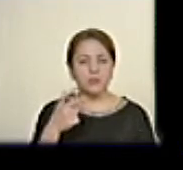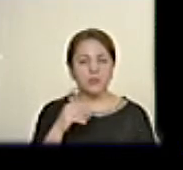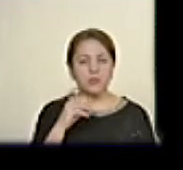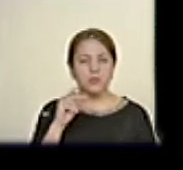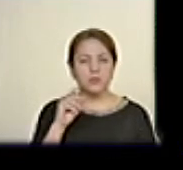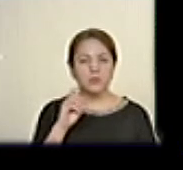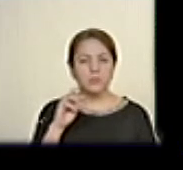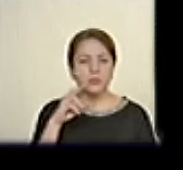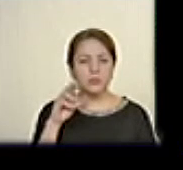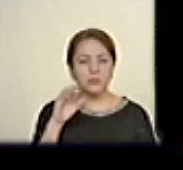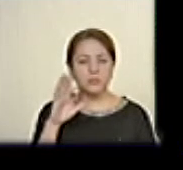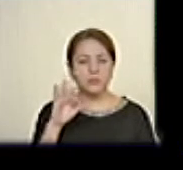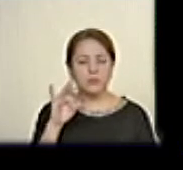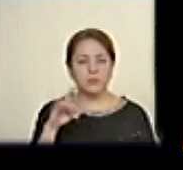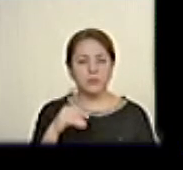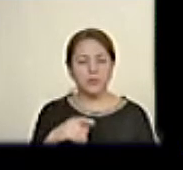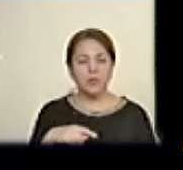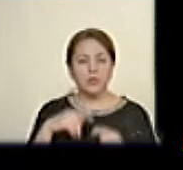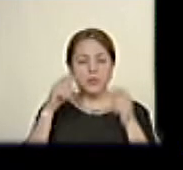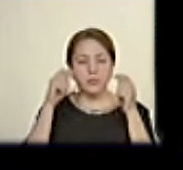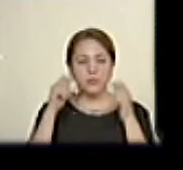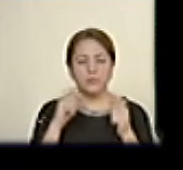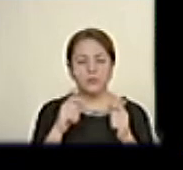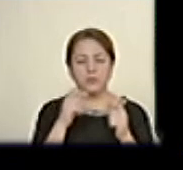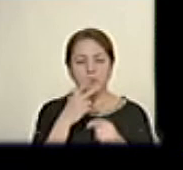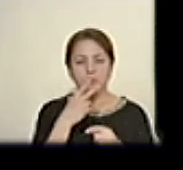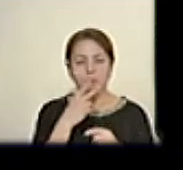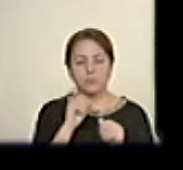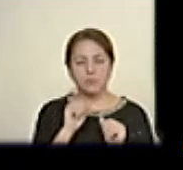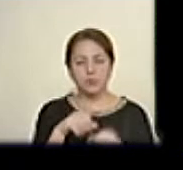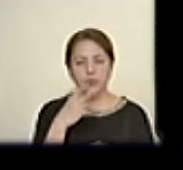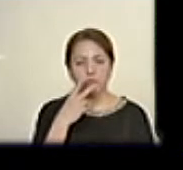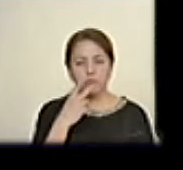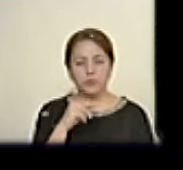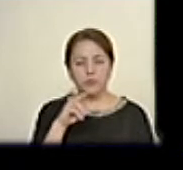девор. Вот на мониторе мы видим